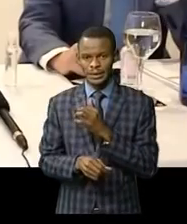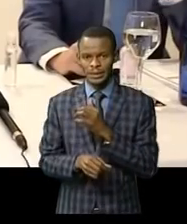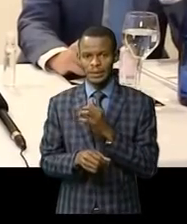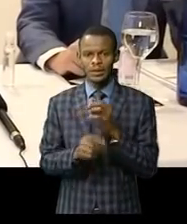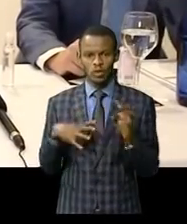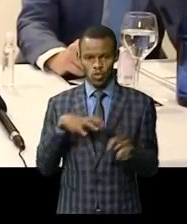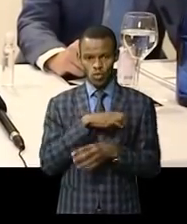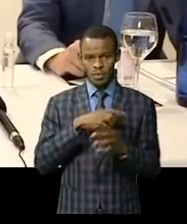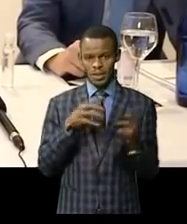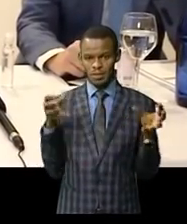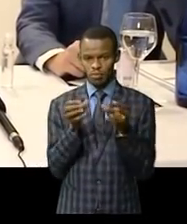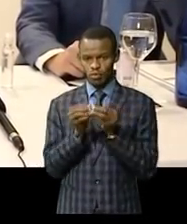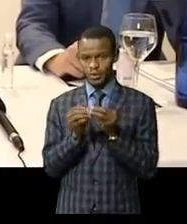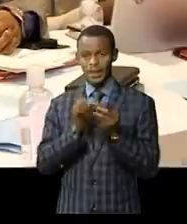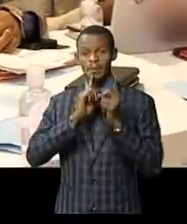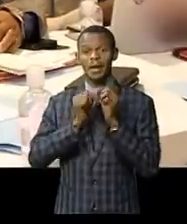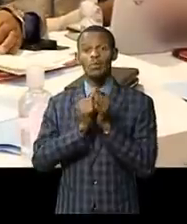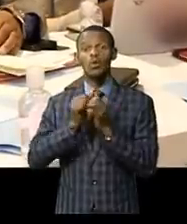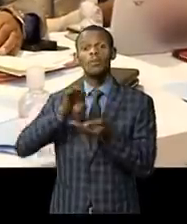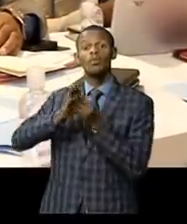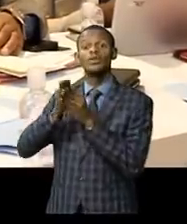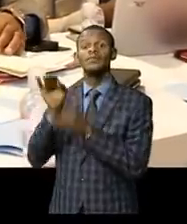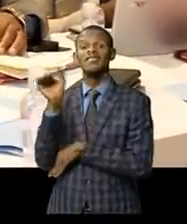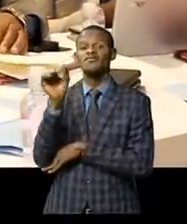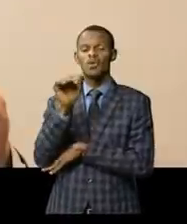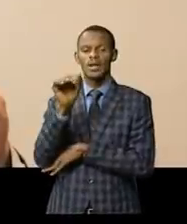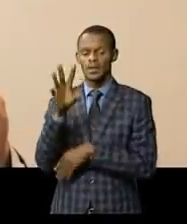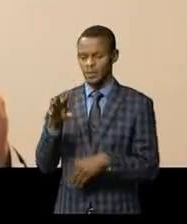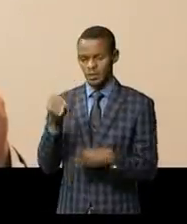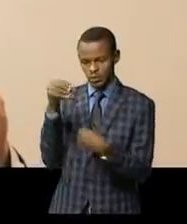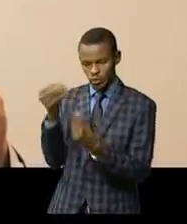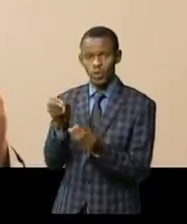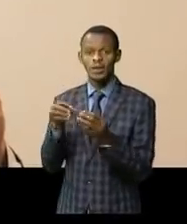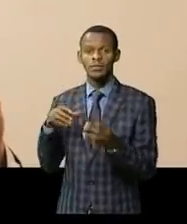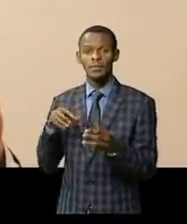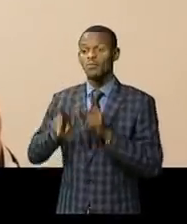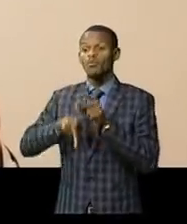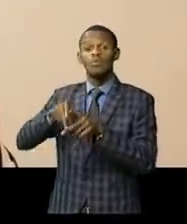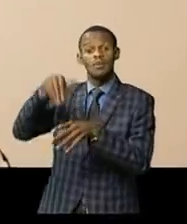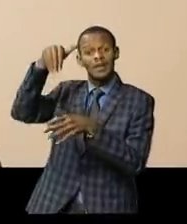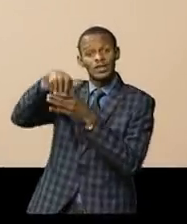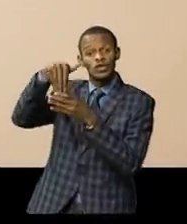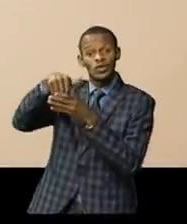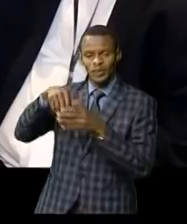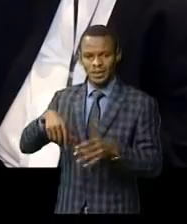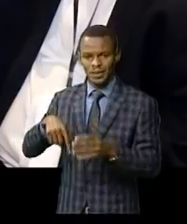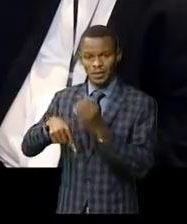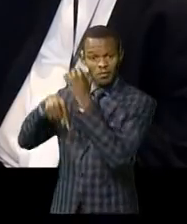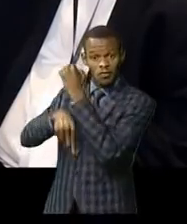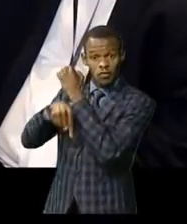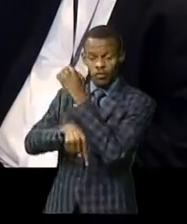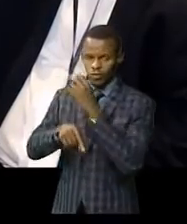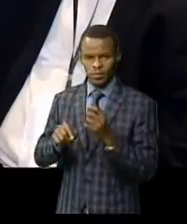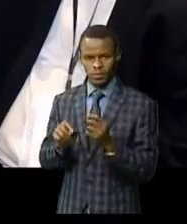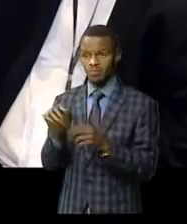placée au cœur de stratégies de développement rural en donnant aux communautés locales, le peuple autochtone notamment, le droit de gérer directement